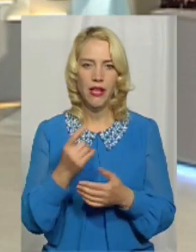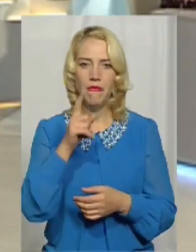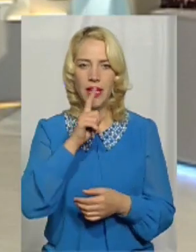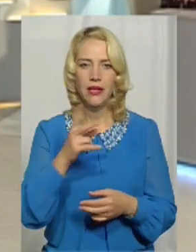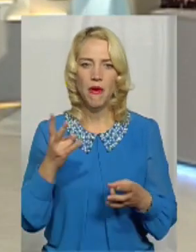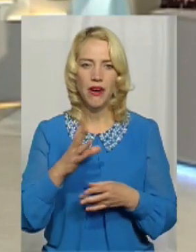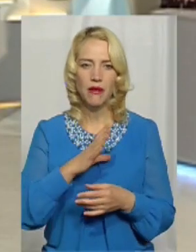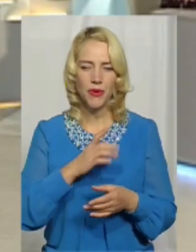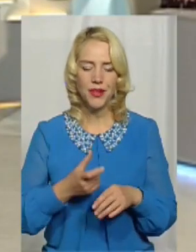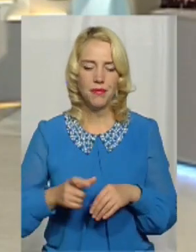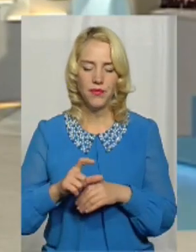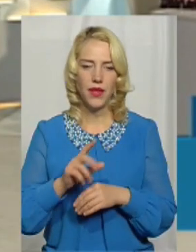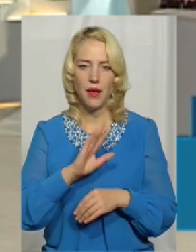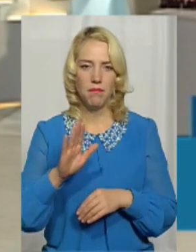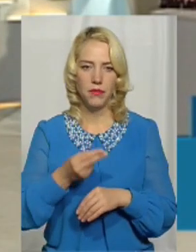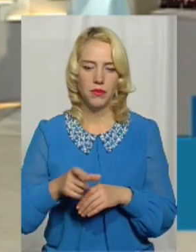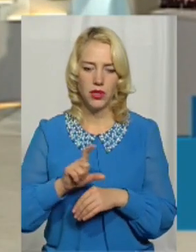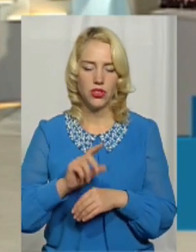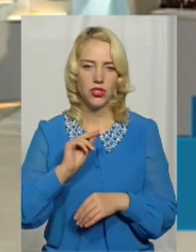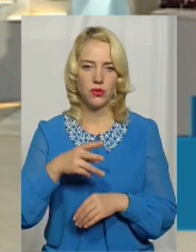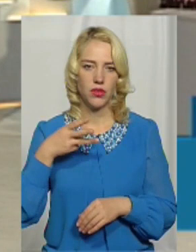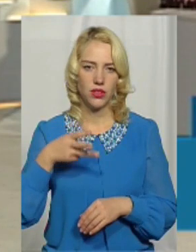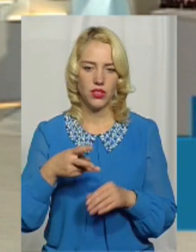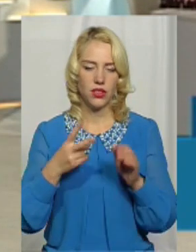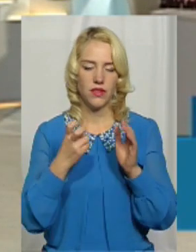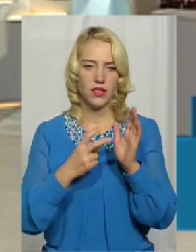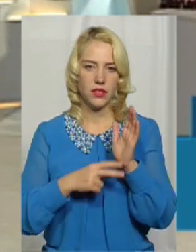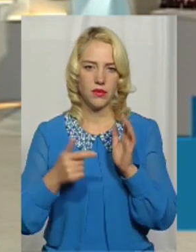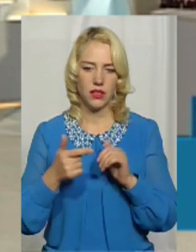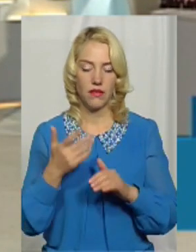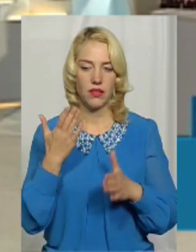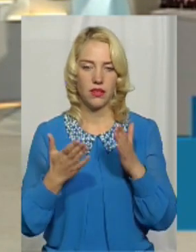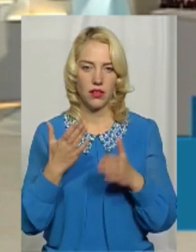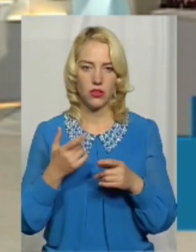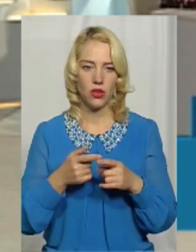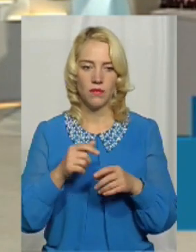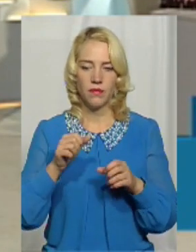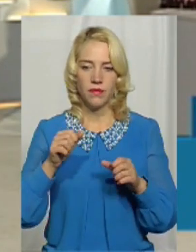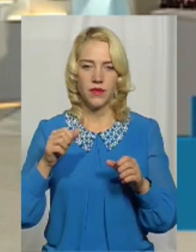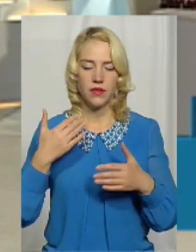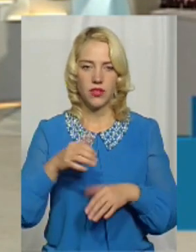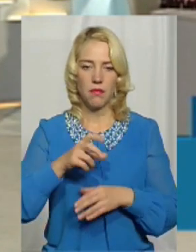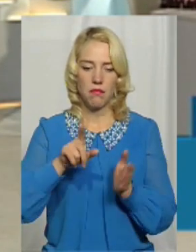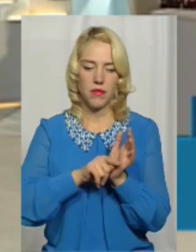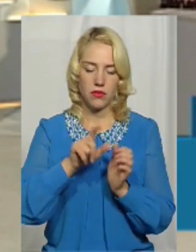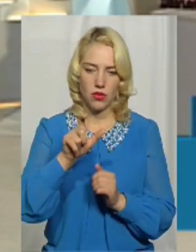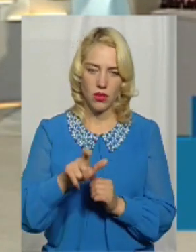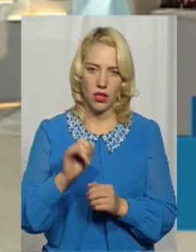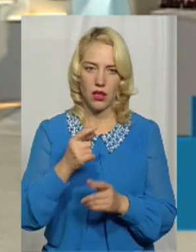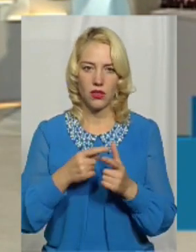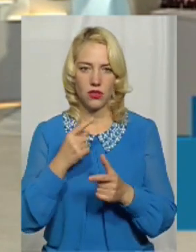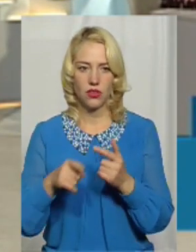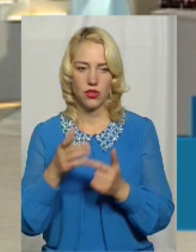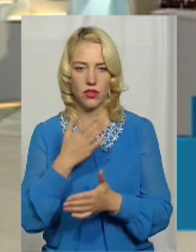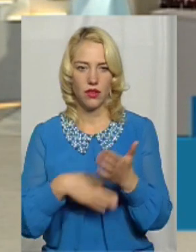місяць не має перевищувати 3280 гривень. Якщо це не працездатна, тобто пенсіонер чи